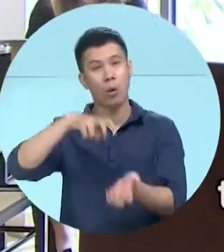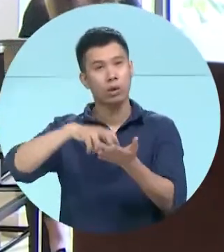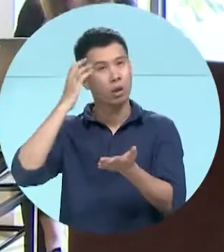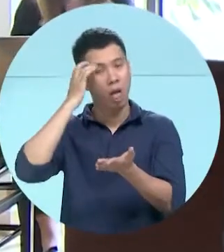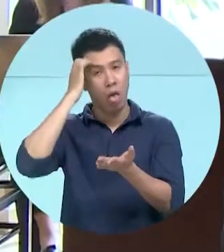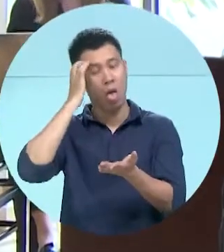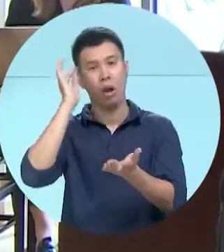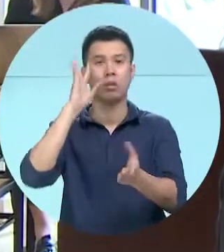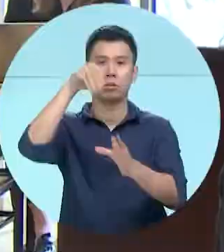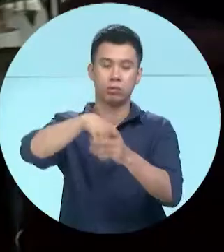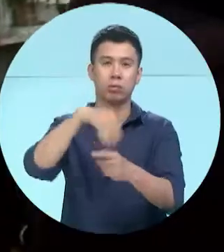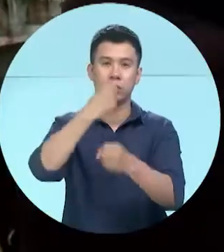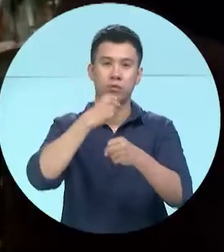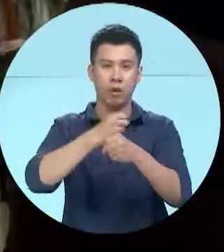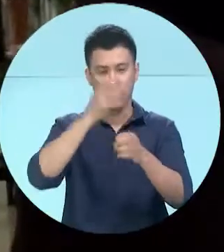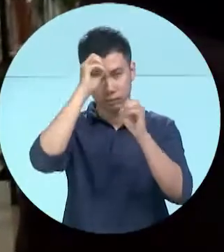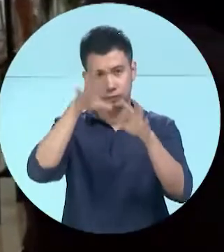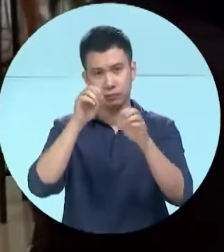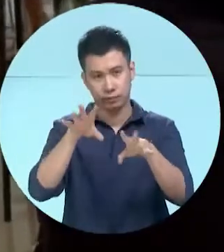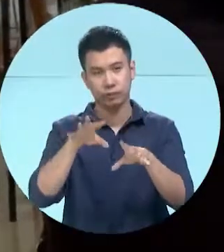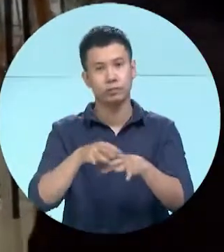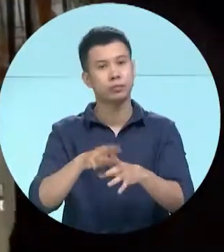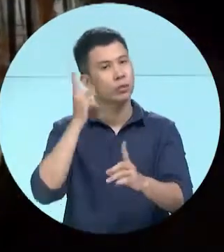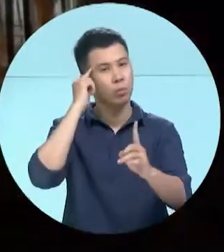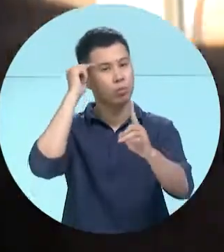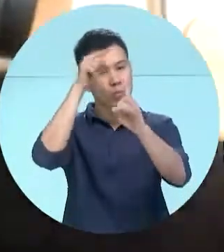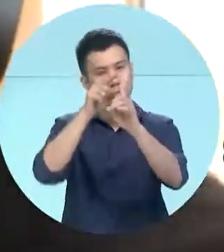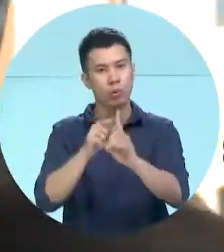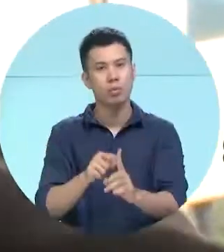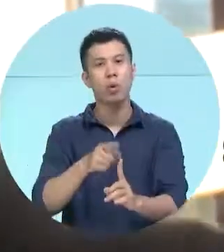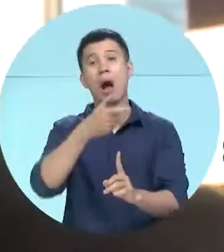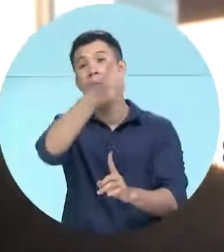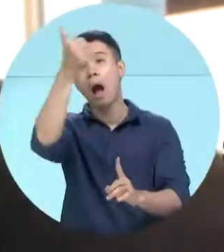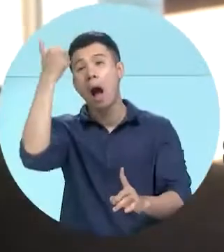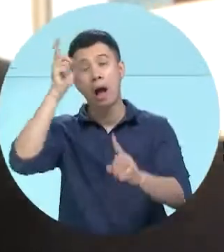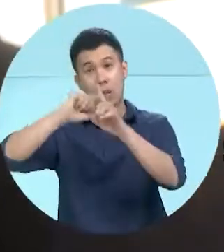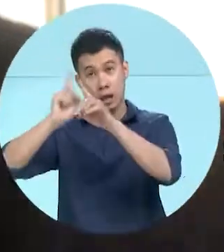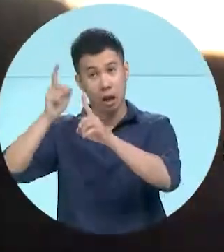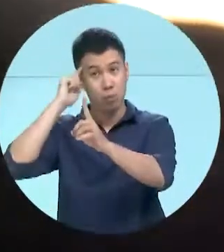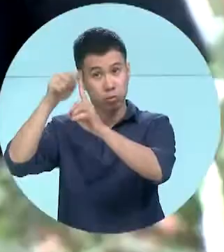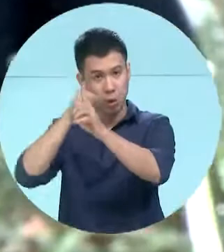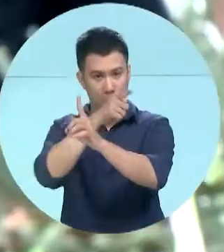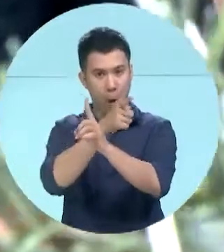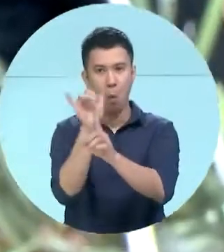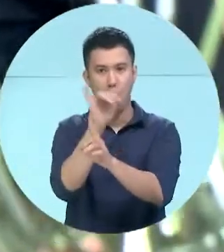đào tạo, được phát triển các năng lực bản thân để đáp ứng các tiêu chí của nhiều nhà tuyển dụng trong nhiều lĩnh vực khác nhau.